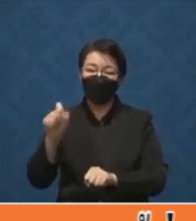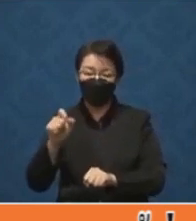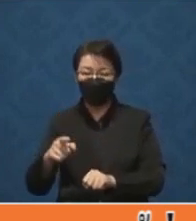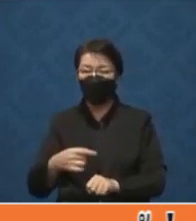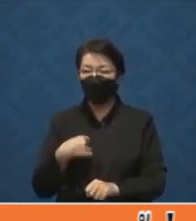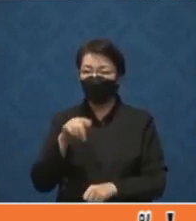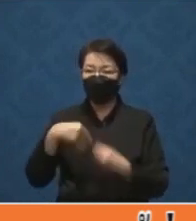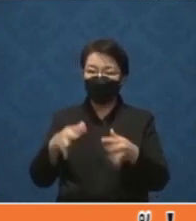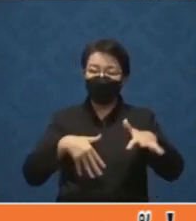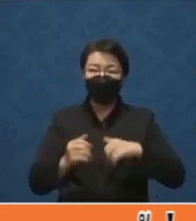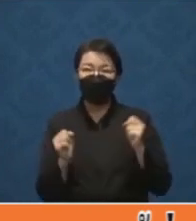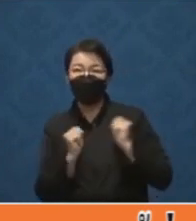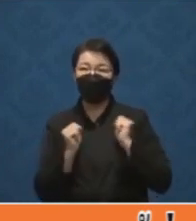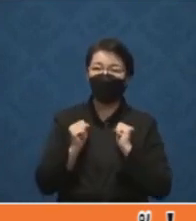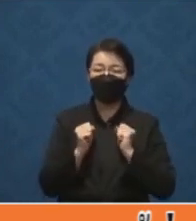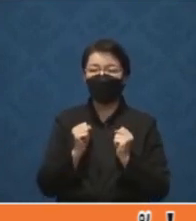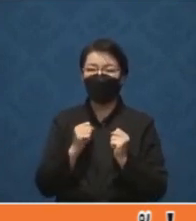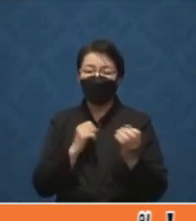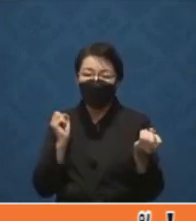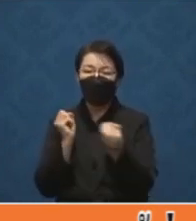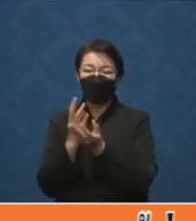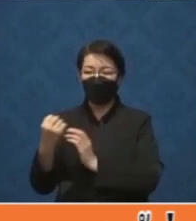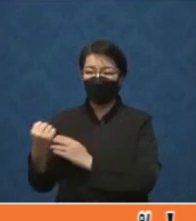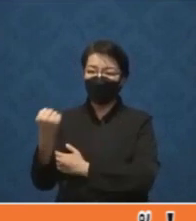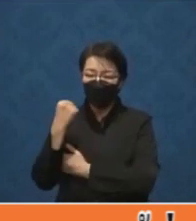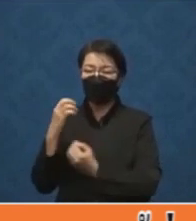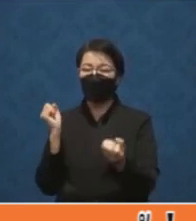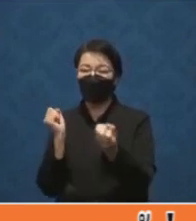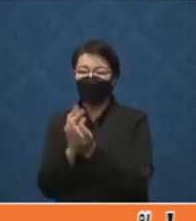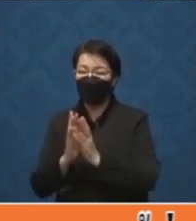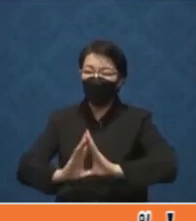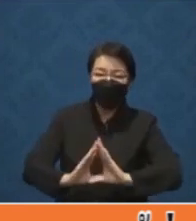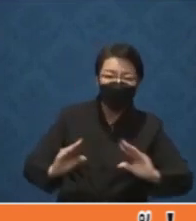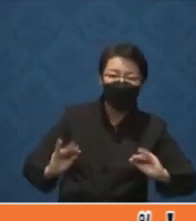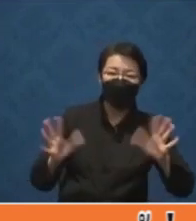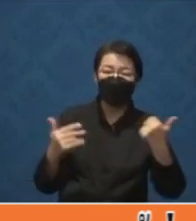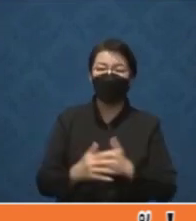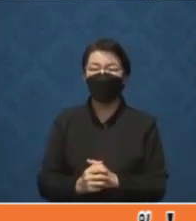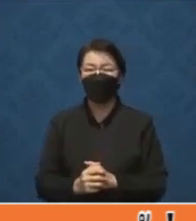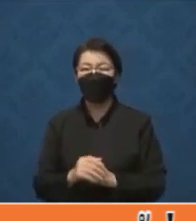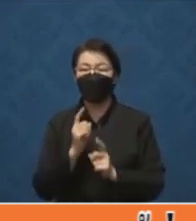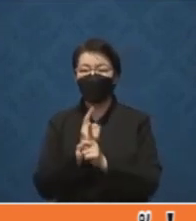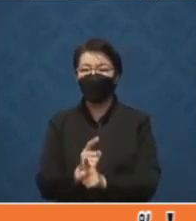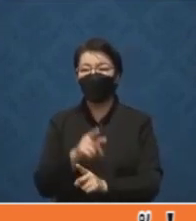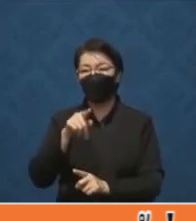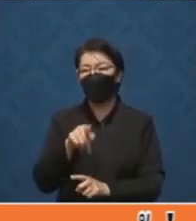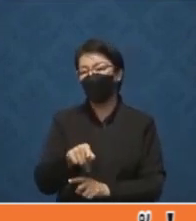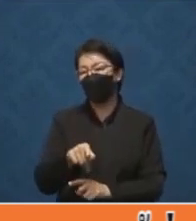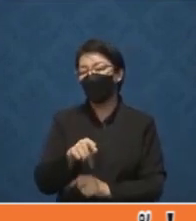ทำให้ประชาชนหวาดกลัวหรือเข้าใจผิดจนกระทบความมั่นคงความสงบที่เคยมีอยู่ในพ.ร.ก.ฉุกเฉิน